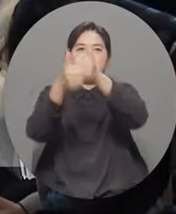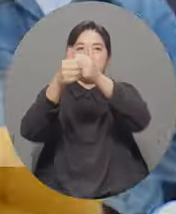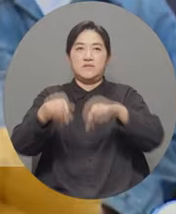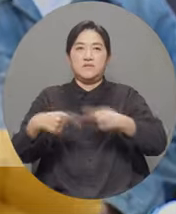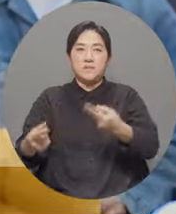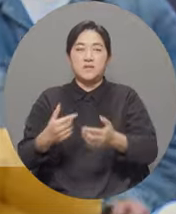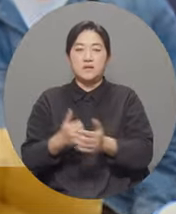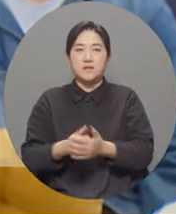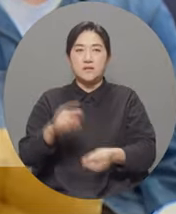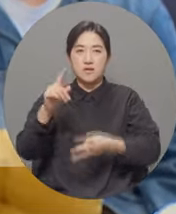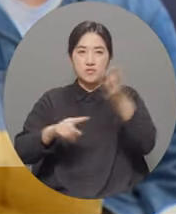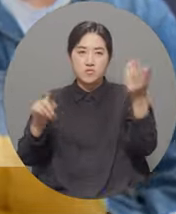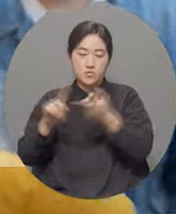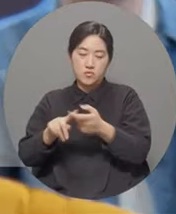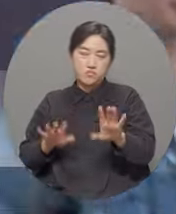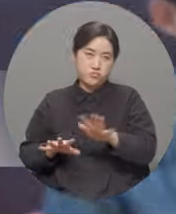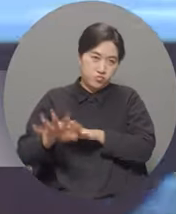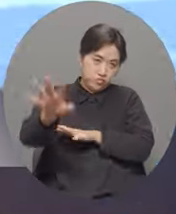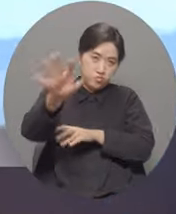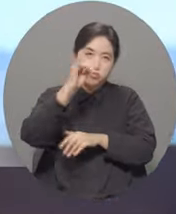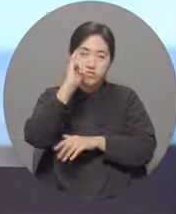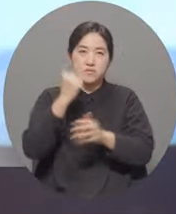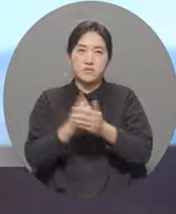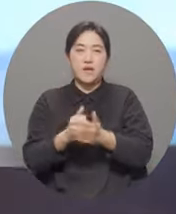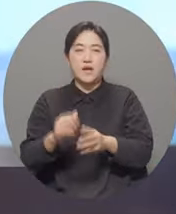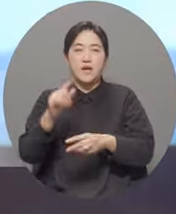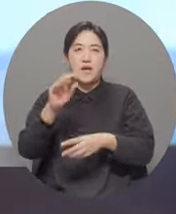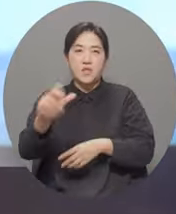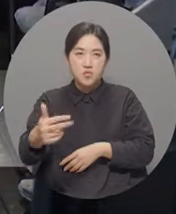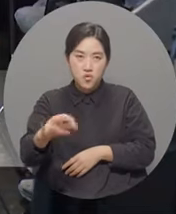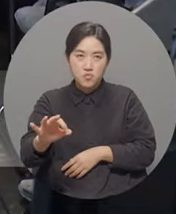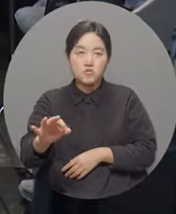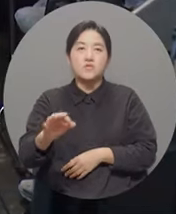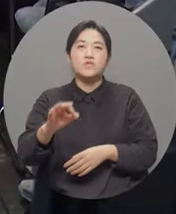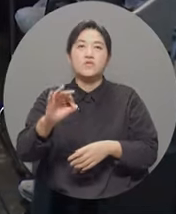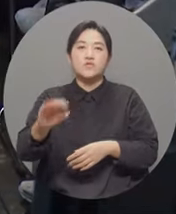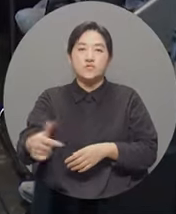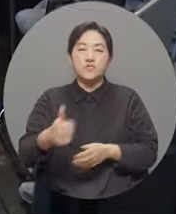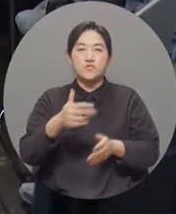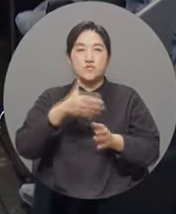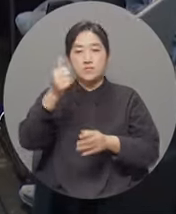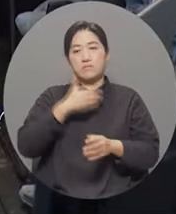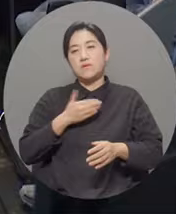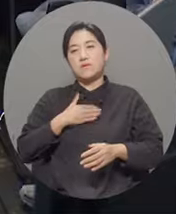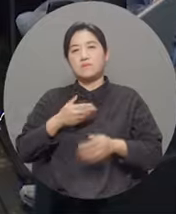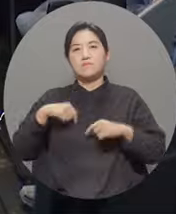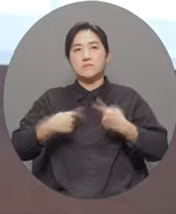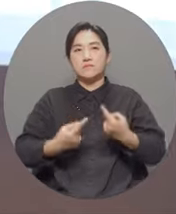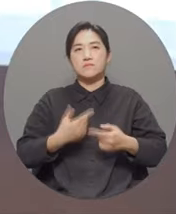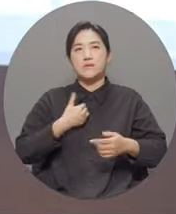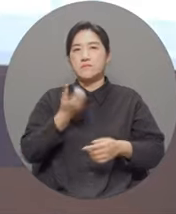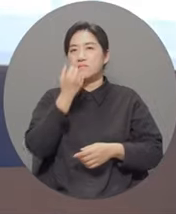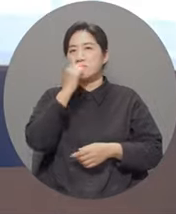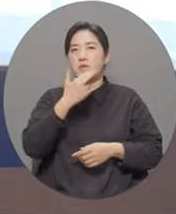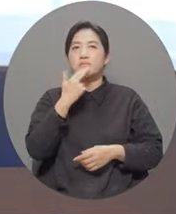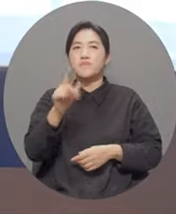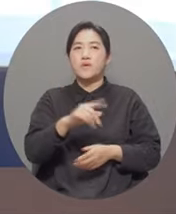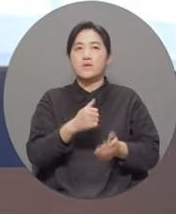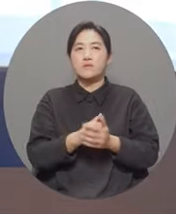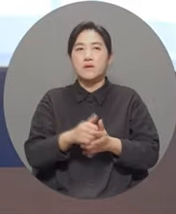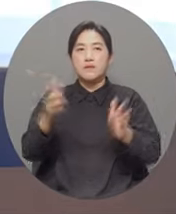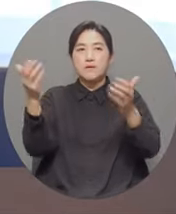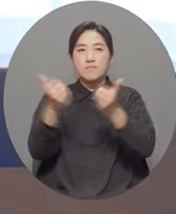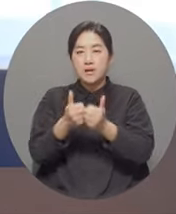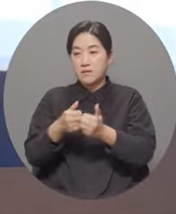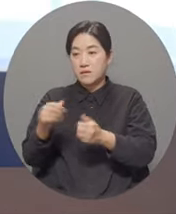후보들이 약진하고 있다 대한 비판에 한동훈 위원장은 자신의 불출마를 강조하며 반했습니다 반대 지점도 보이시지